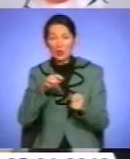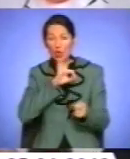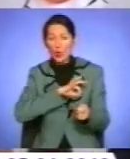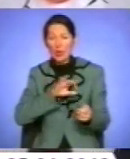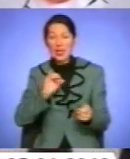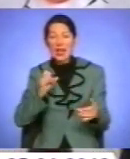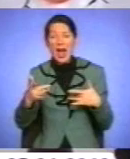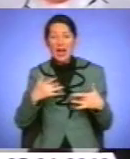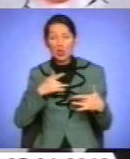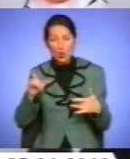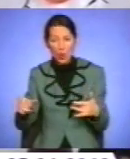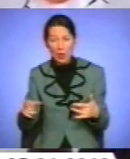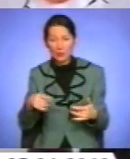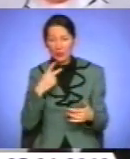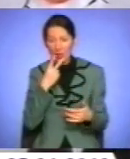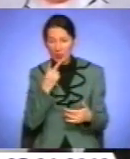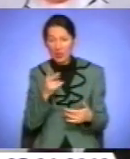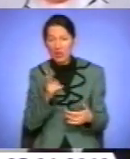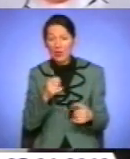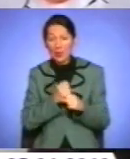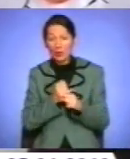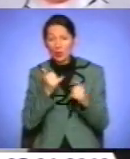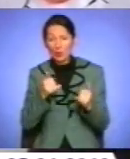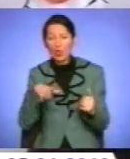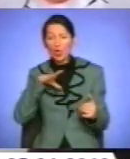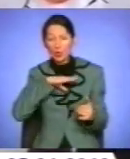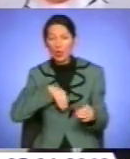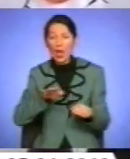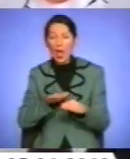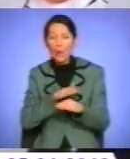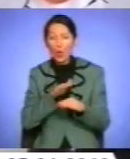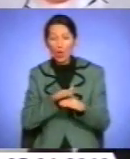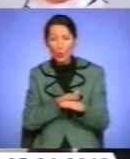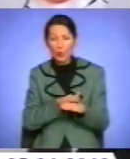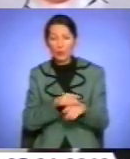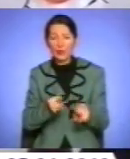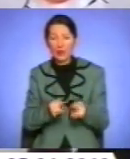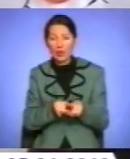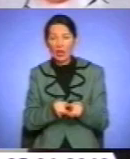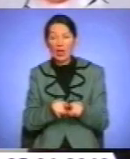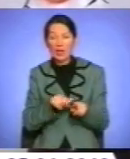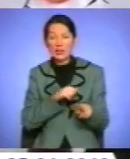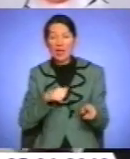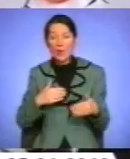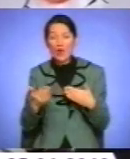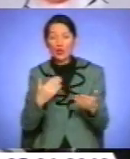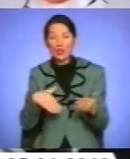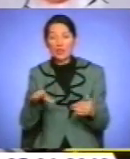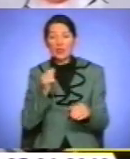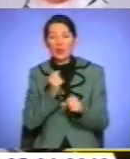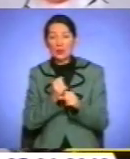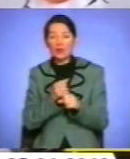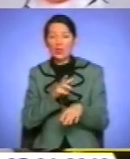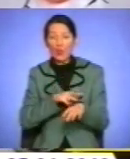як от сьогодні подивитись, вони з душею працюють, якось так по-доброму. Так? І так само і відношення всіх працівників у